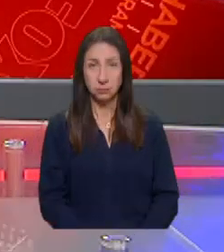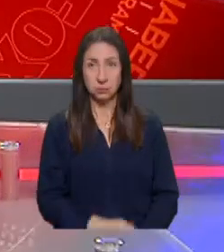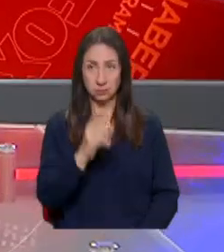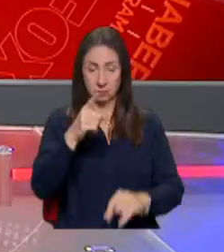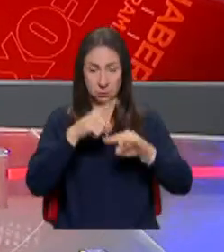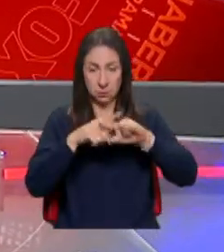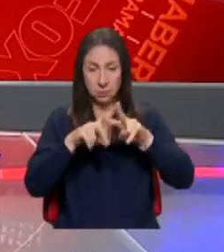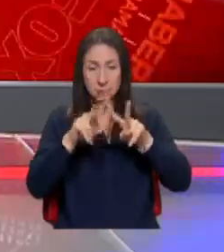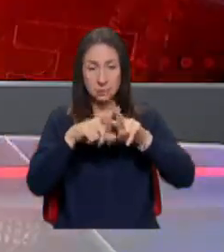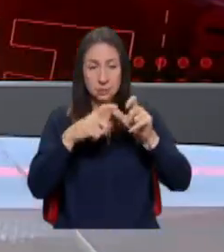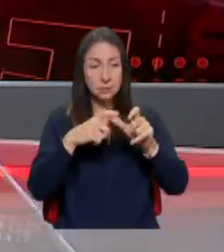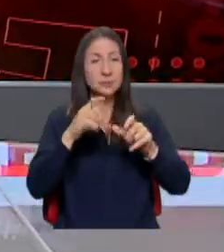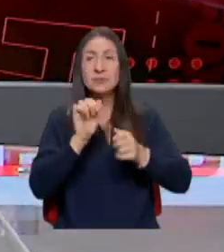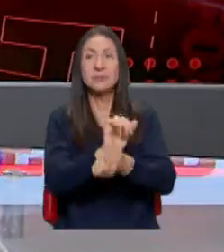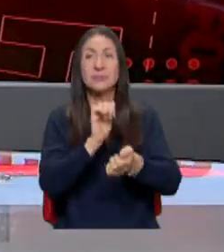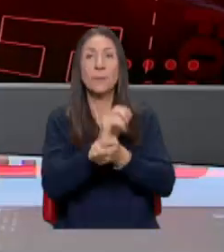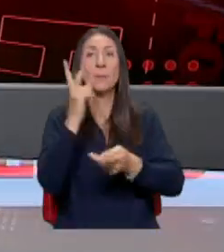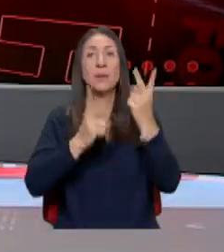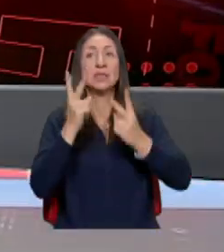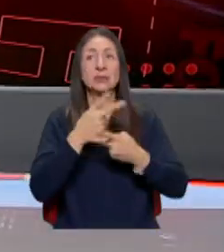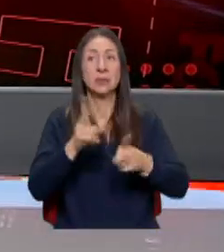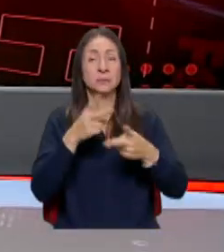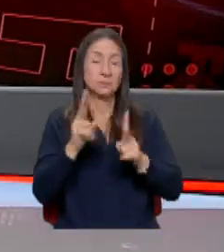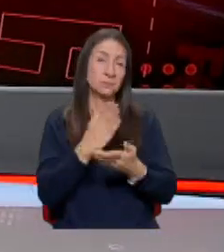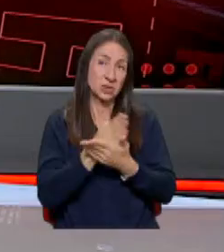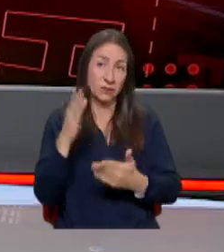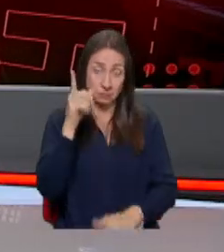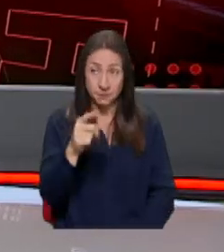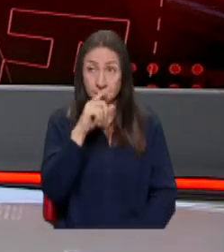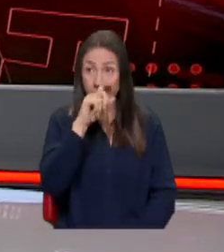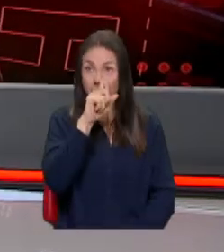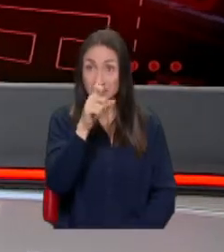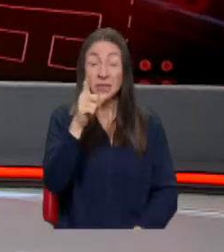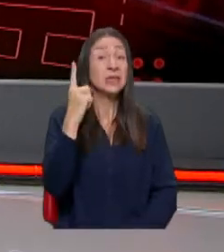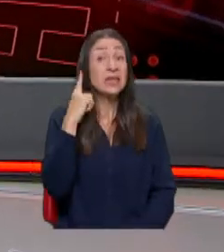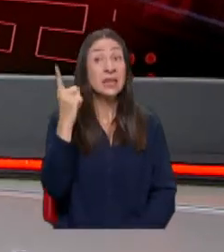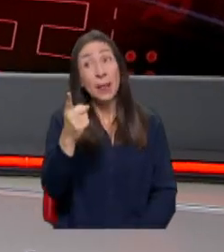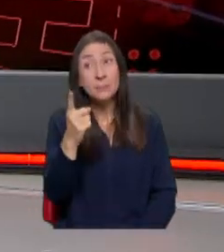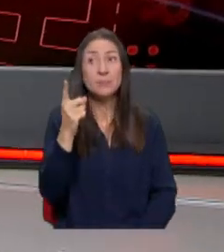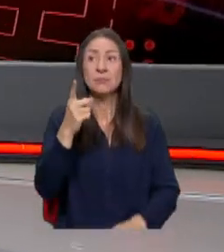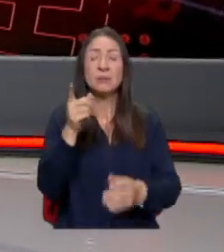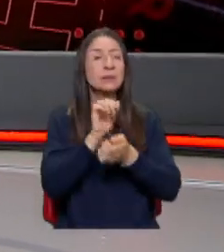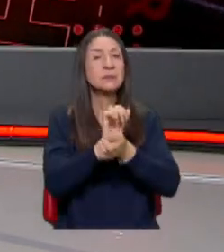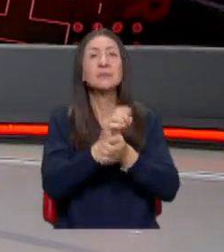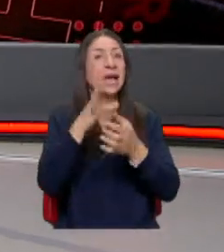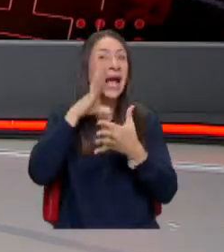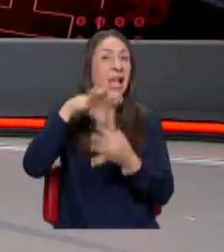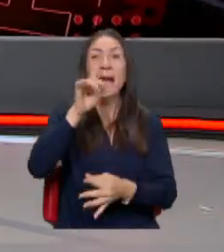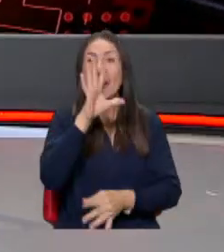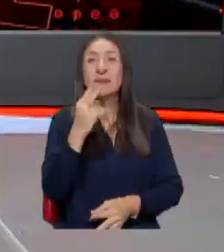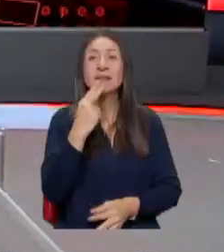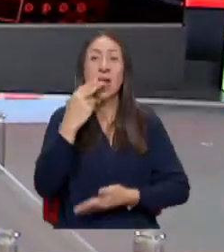Bu arada Hamas elindeki rehinelerin bazılarını serbest bırakıyor, bırakmaya devam ediyor. Şimdi dinleyelim, kulak verelim. Rehineler anlatıyor.